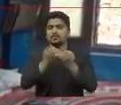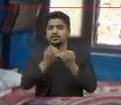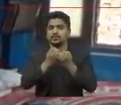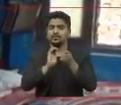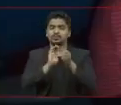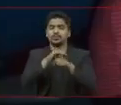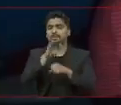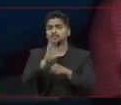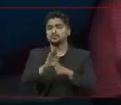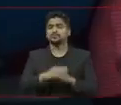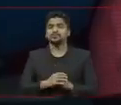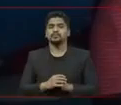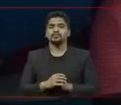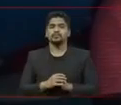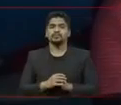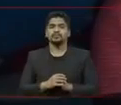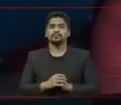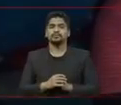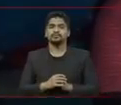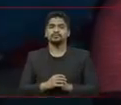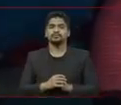हो।